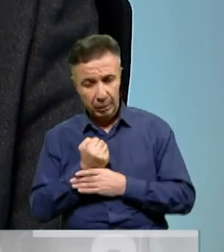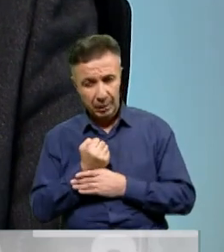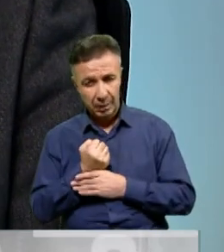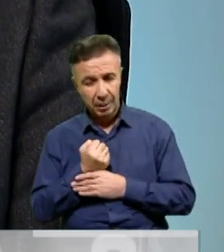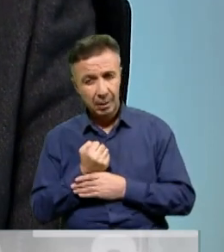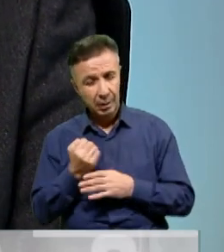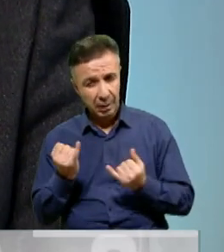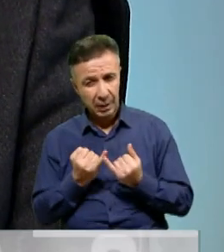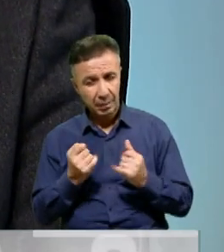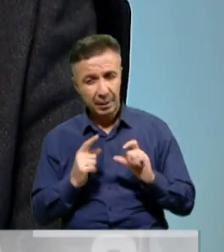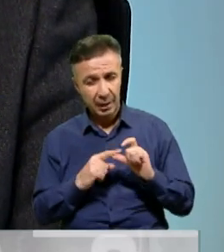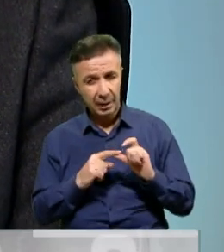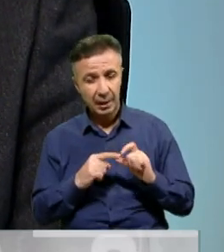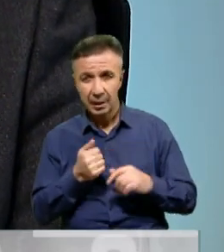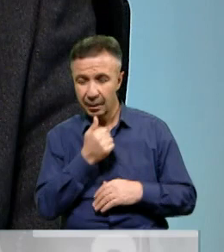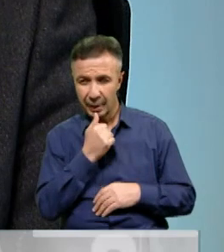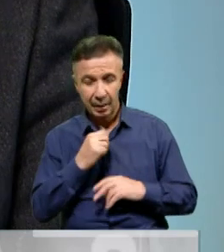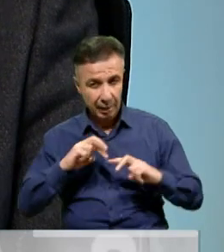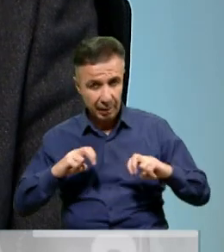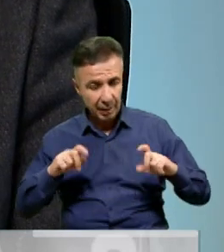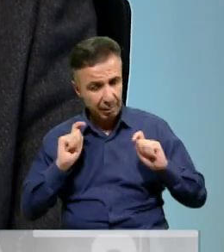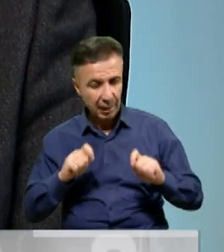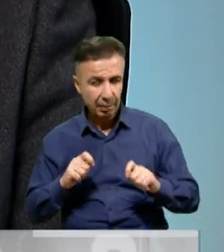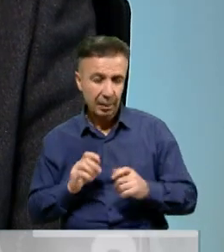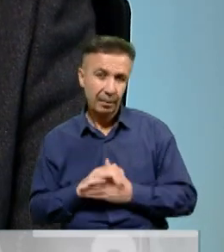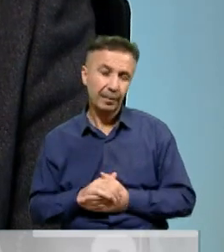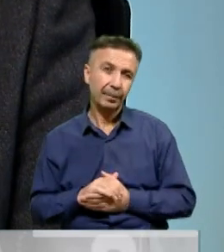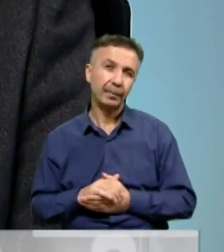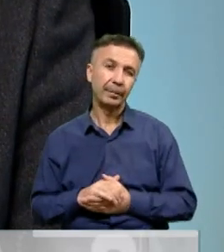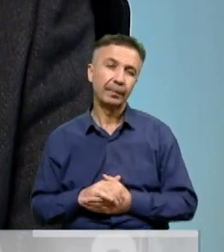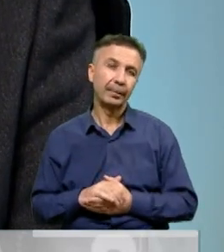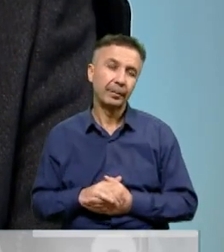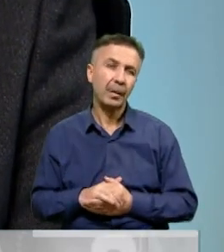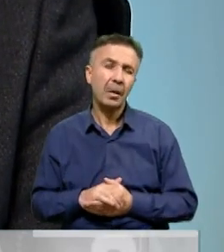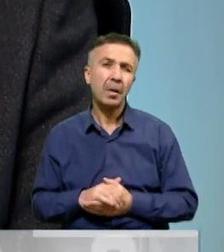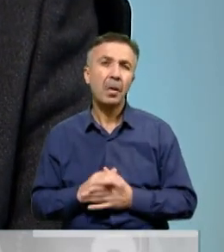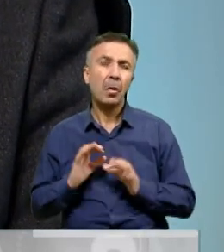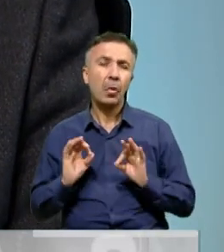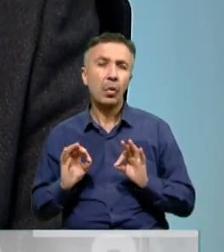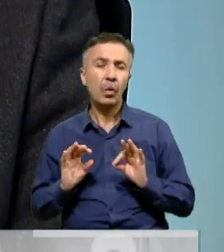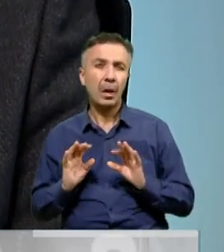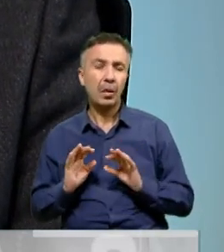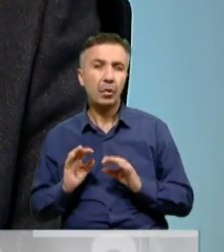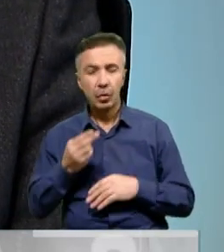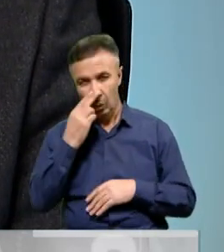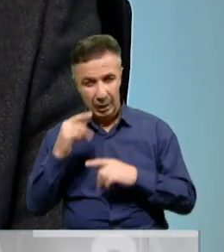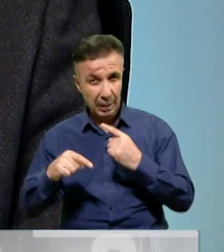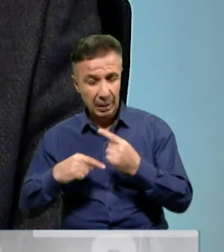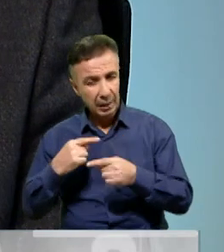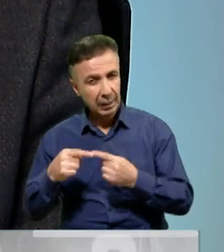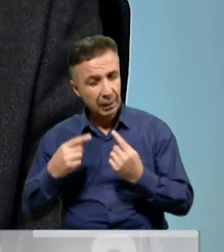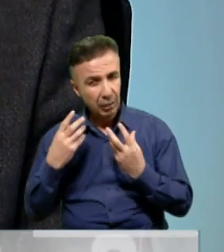Bey araştırma yaptı, bize de verdiler. Şu şekilde aynen şu geleneksel